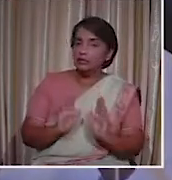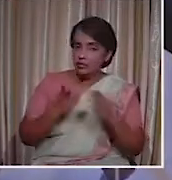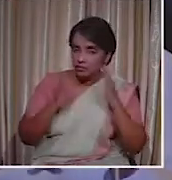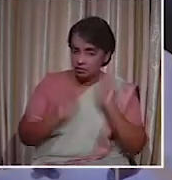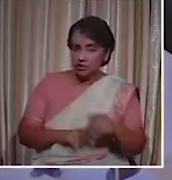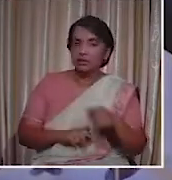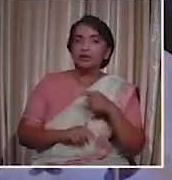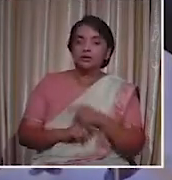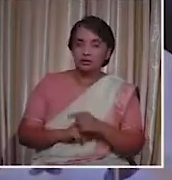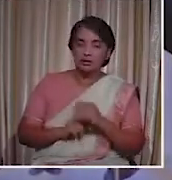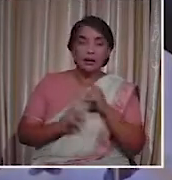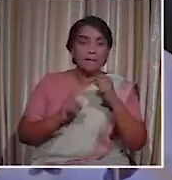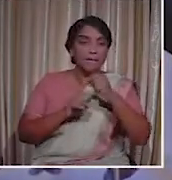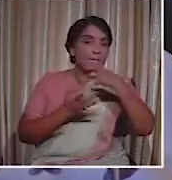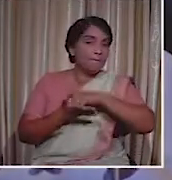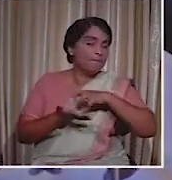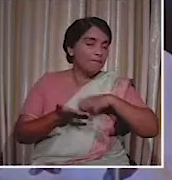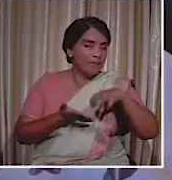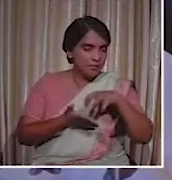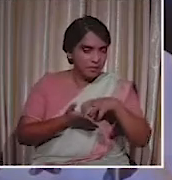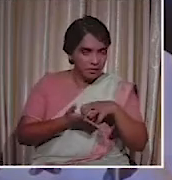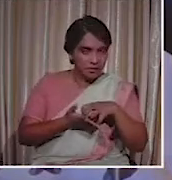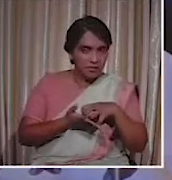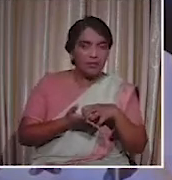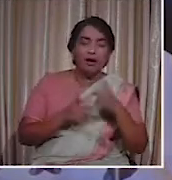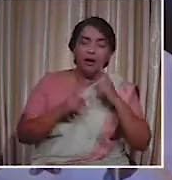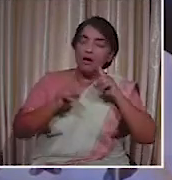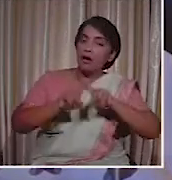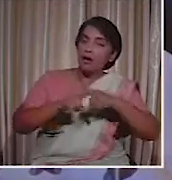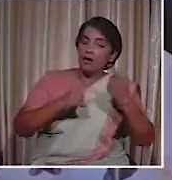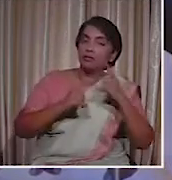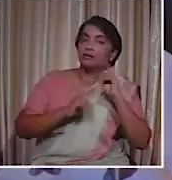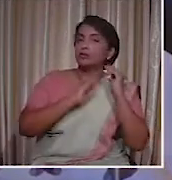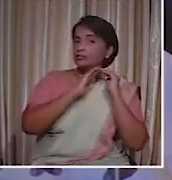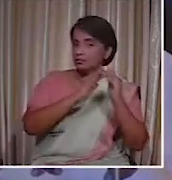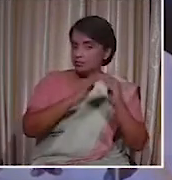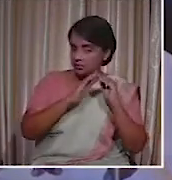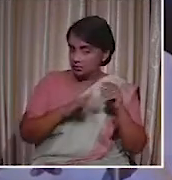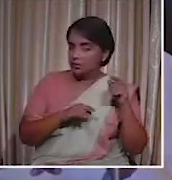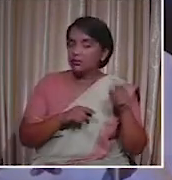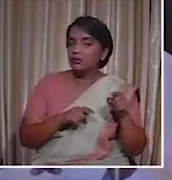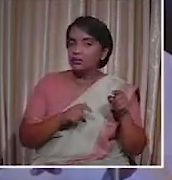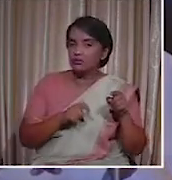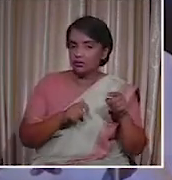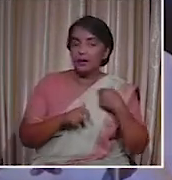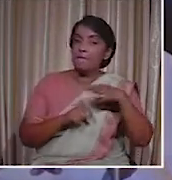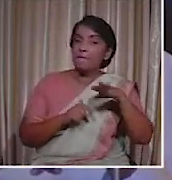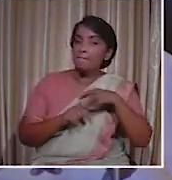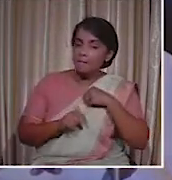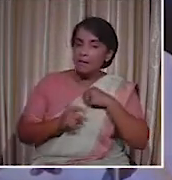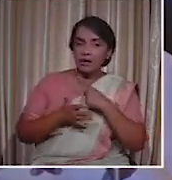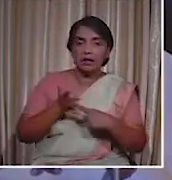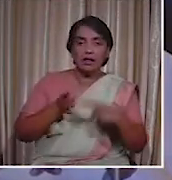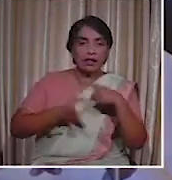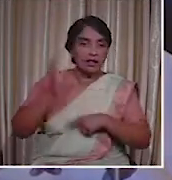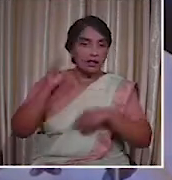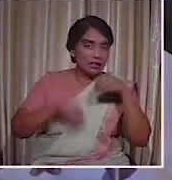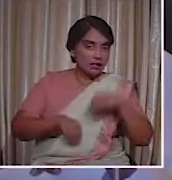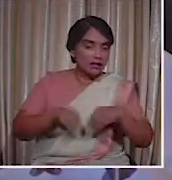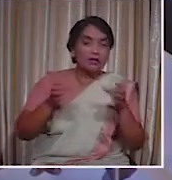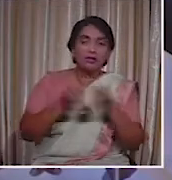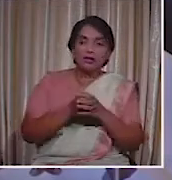සඳහා ප්‍රාදේශීය සහ අනිකුත් ආයතන වශයෙන් පිළිගන්නා දේශපාලන පක්ෂ